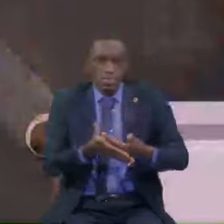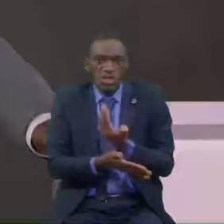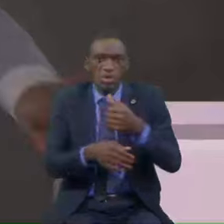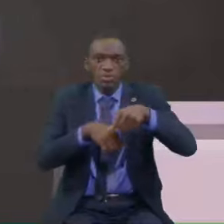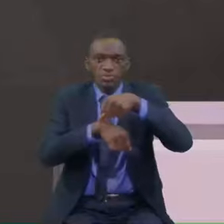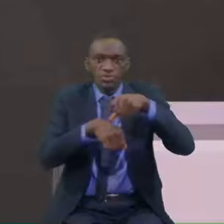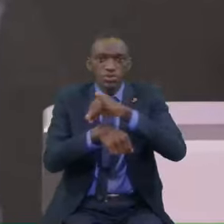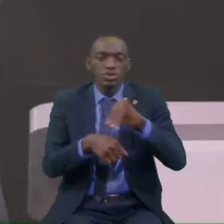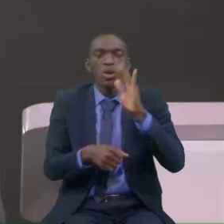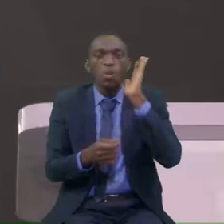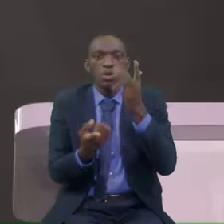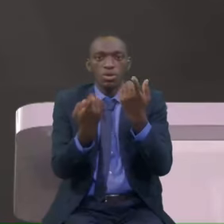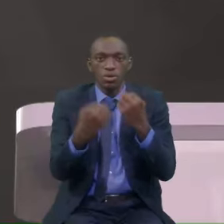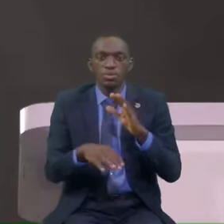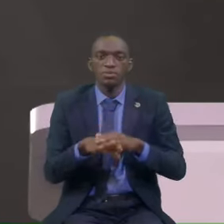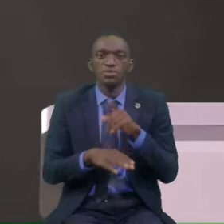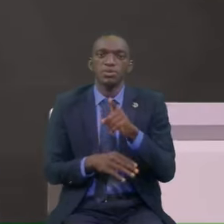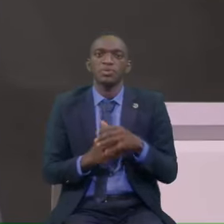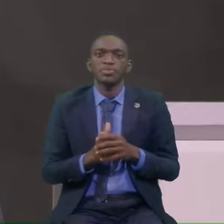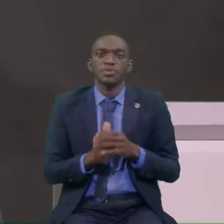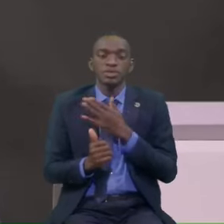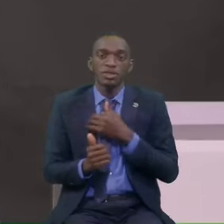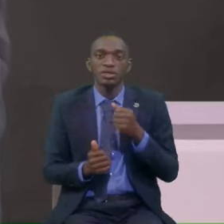Une nouvelle onction vienne sur toi.